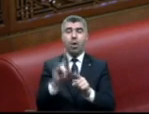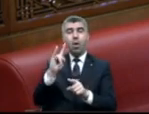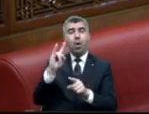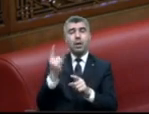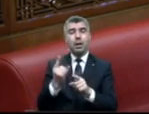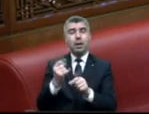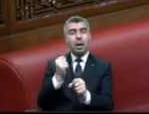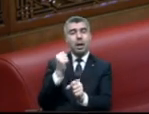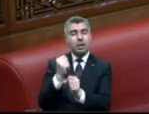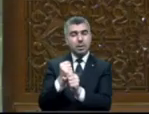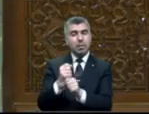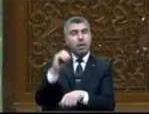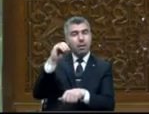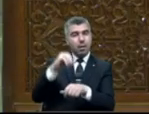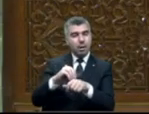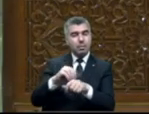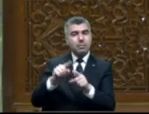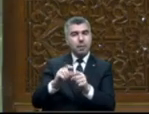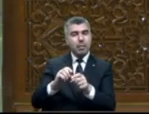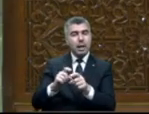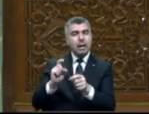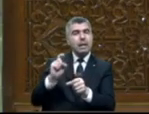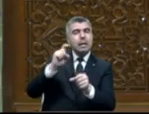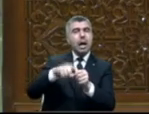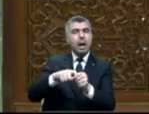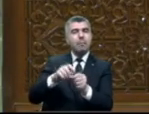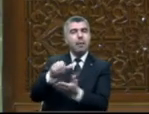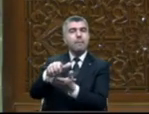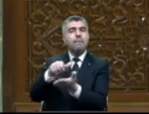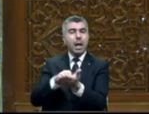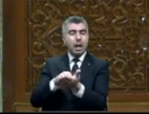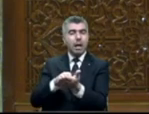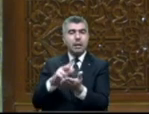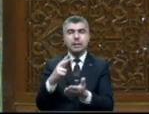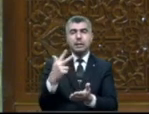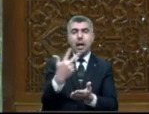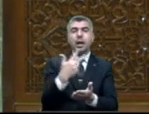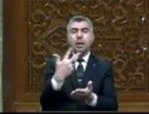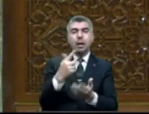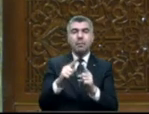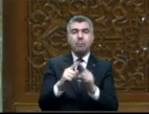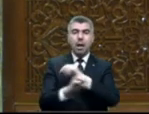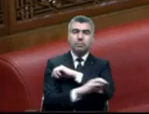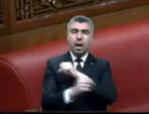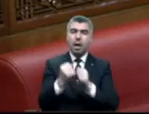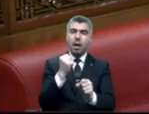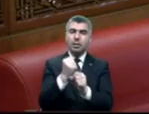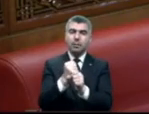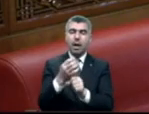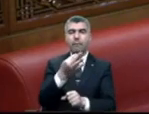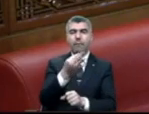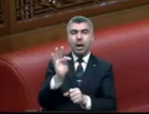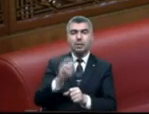الفندقية، وكذا مع ممثلين النقابات الفلاحية لثلاث جهات في فرنسا من أجل استقطاب يد عاملة مغربية